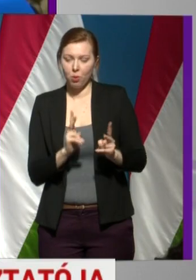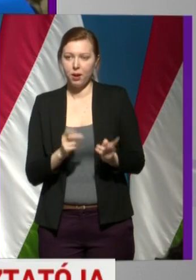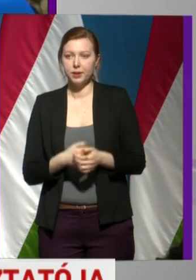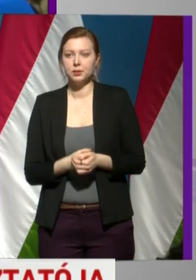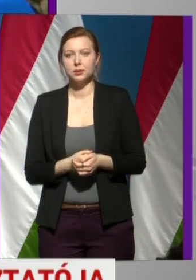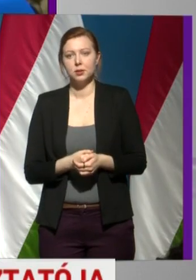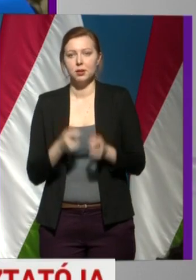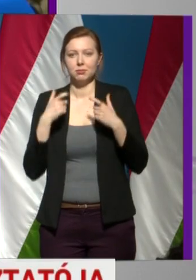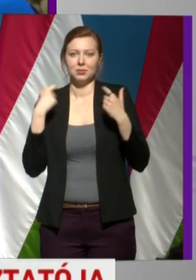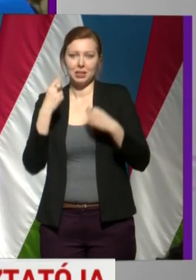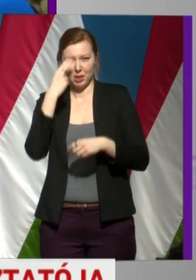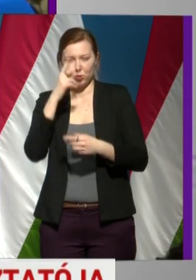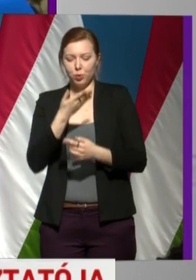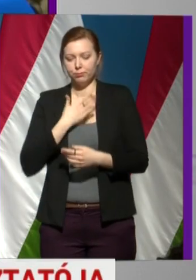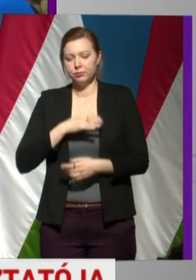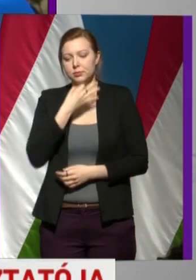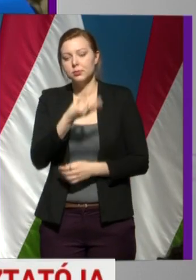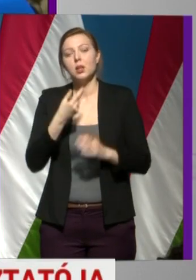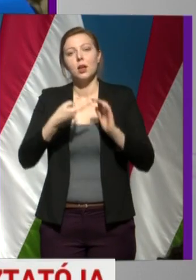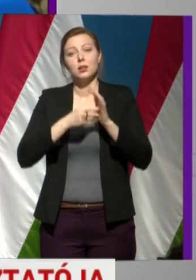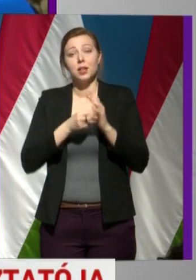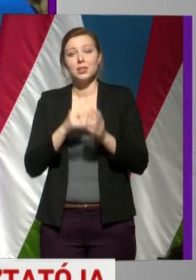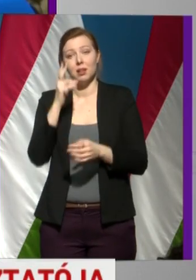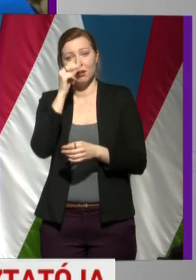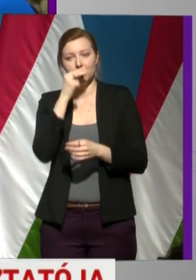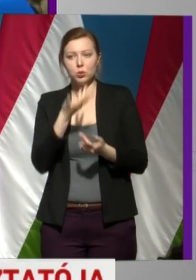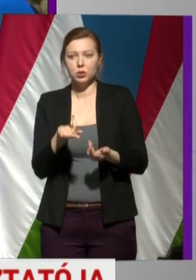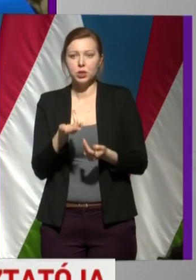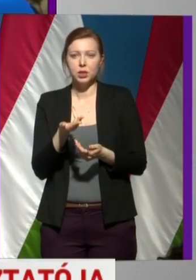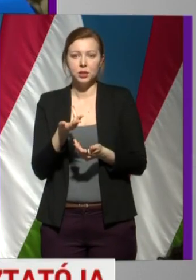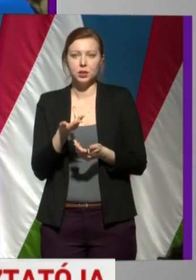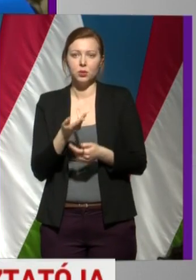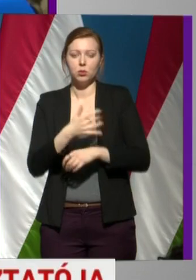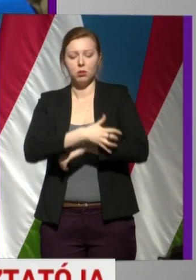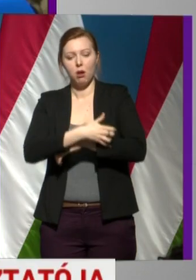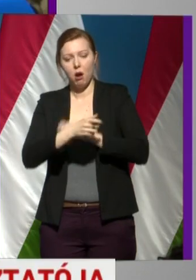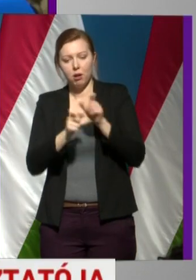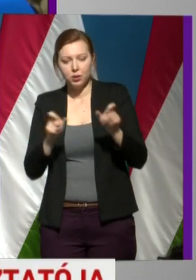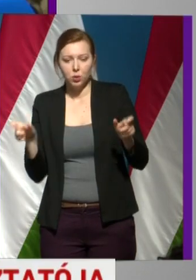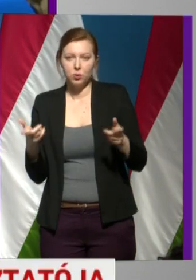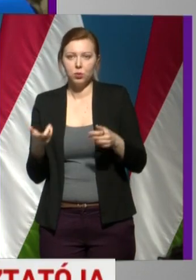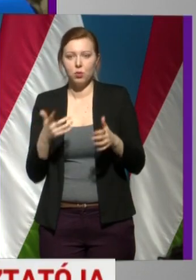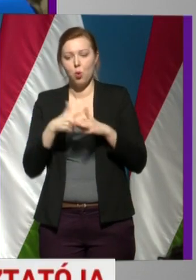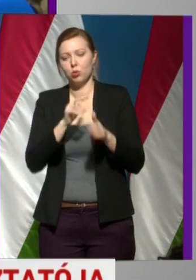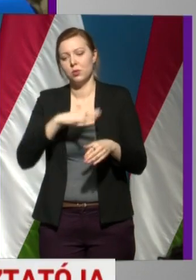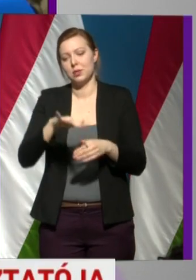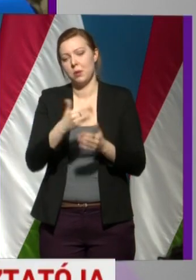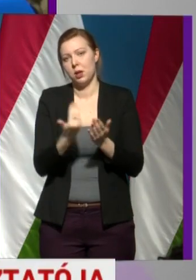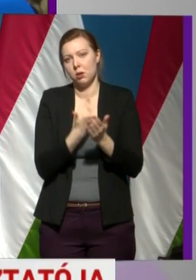Ezredes úrtól kérdezném, hogy tervezi a rendőrség esetleg, hogy a hajléktalanok közterület használatát